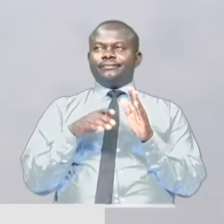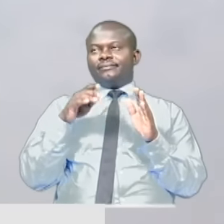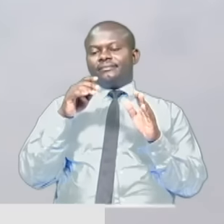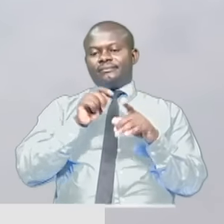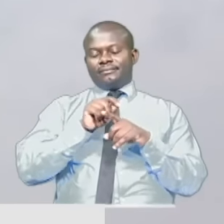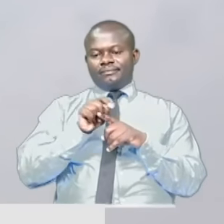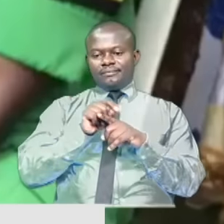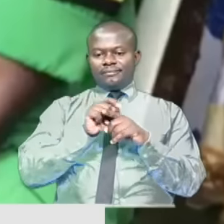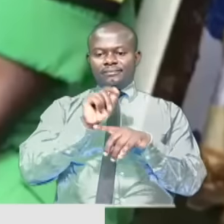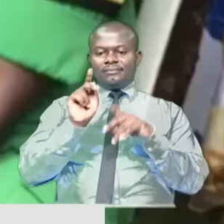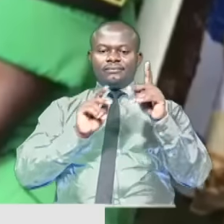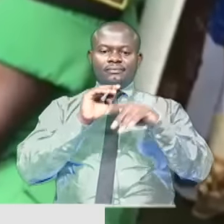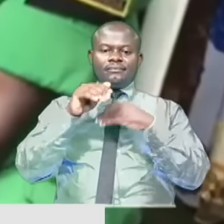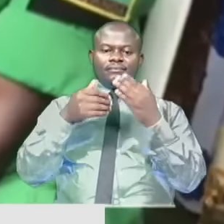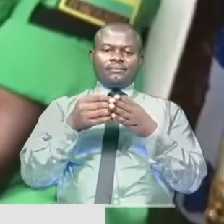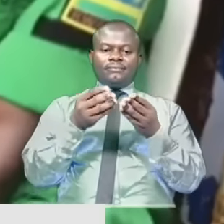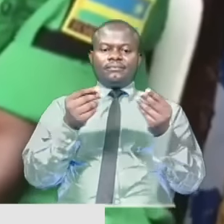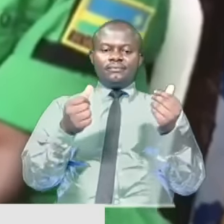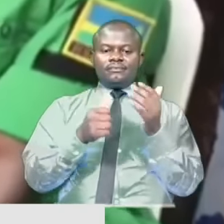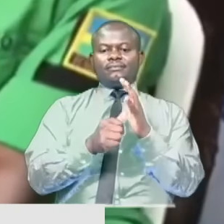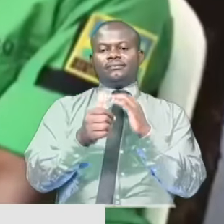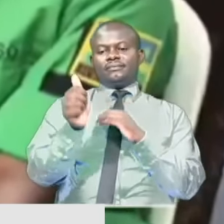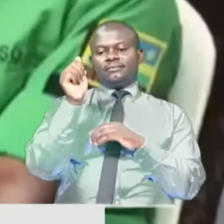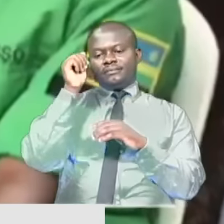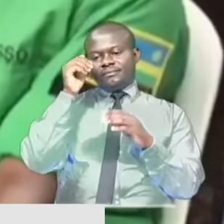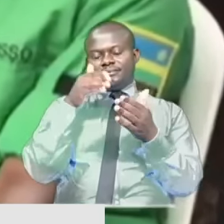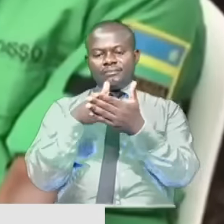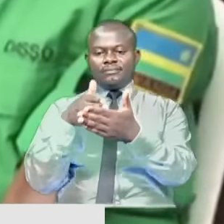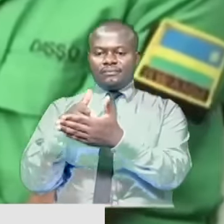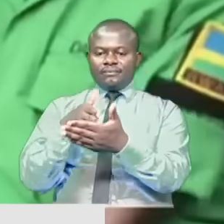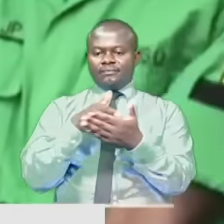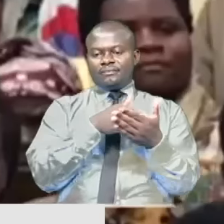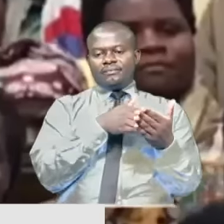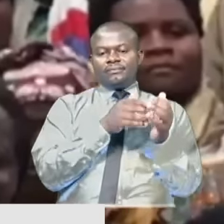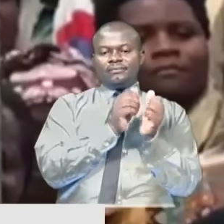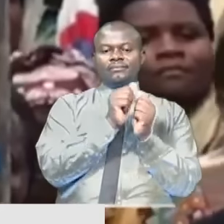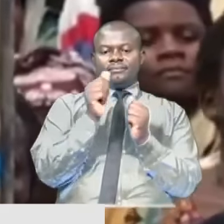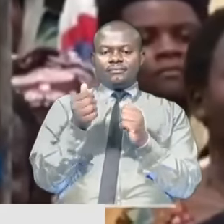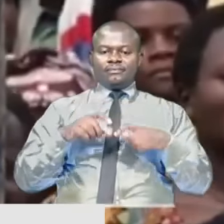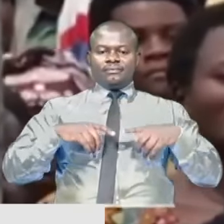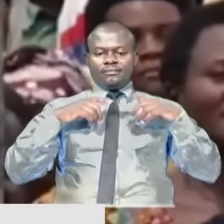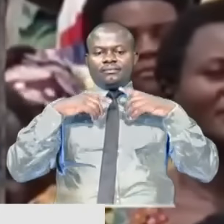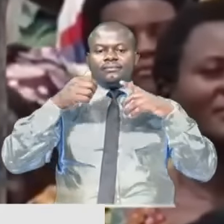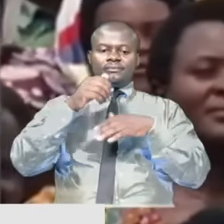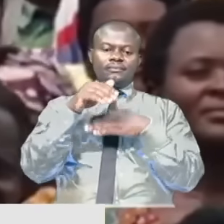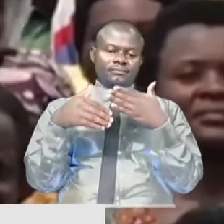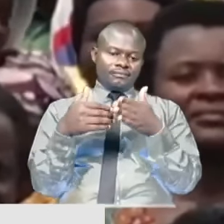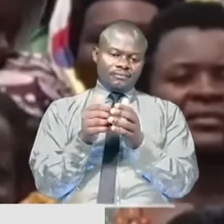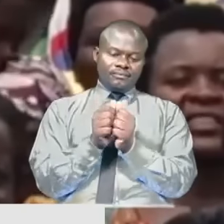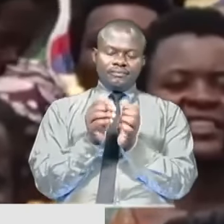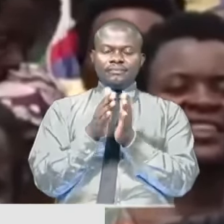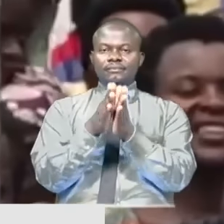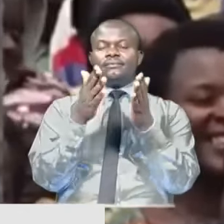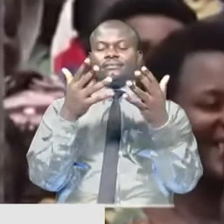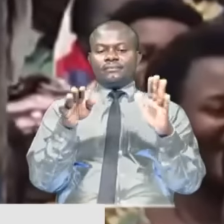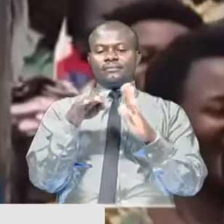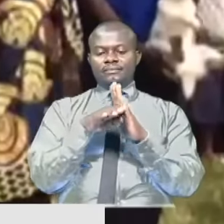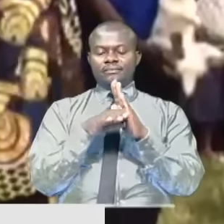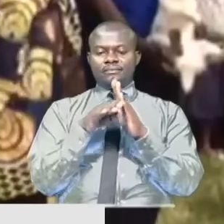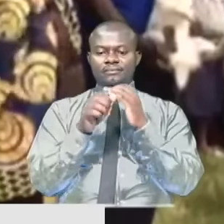gutoza abaturage kwikemurira ibibazo bibabangamiye ndetse n'imibereho yabo muri rusange hashize rero amezi atatu izi